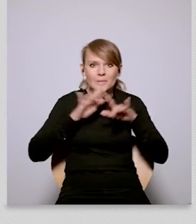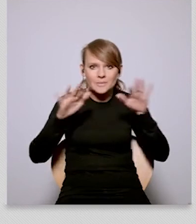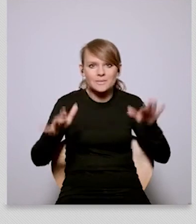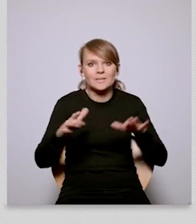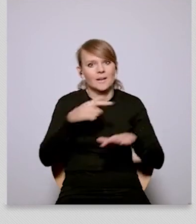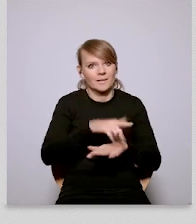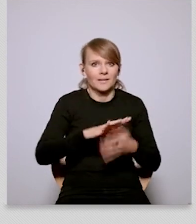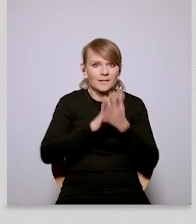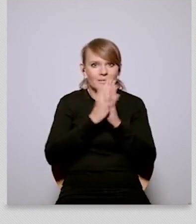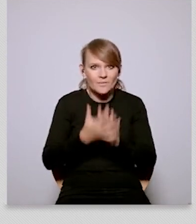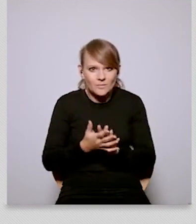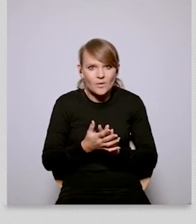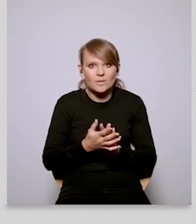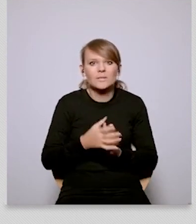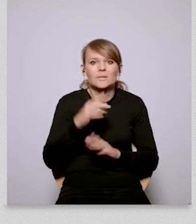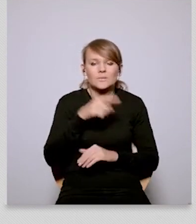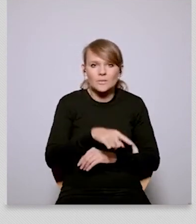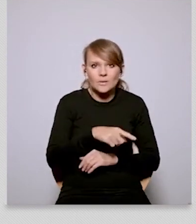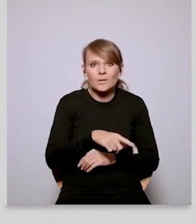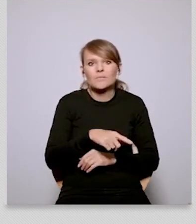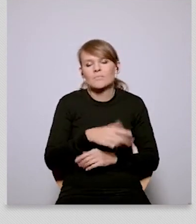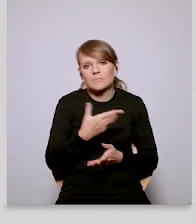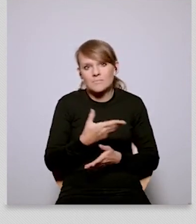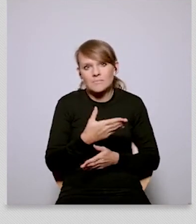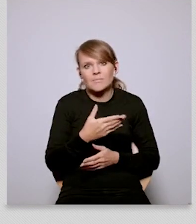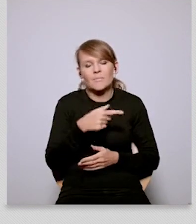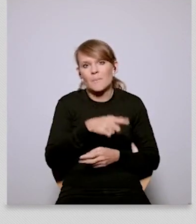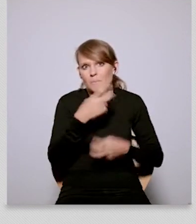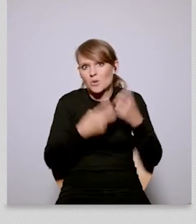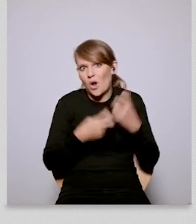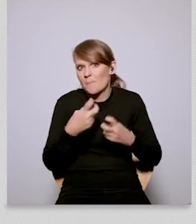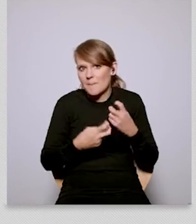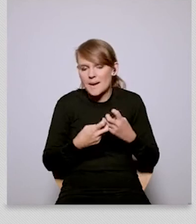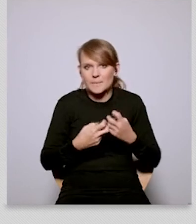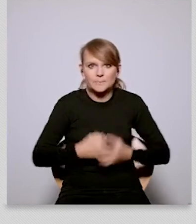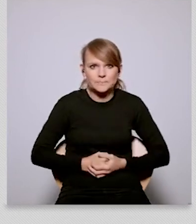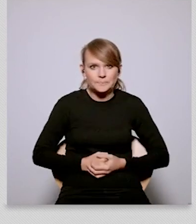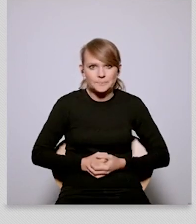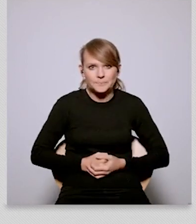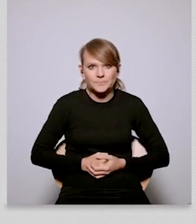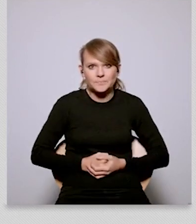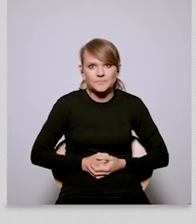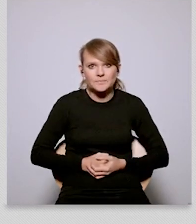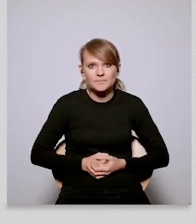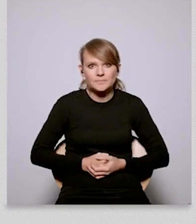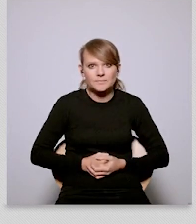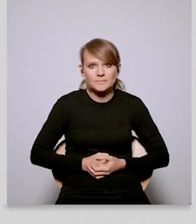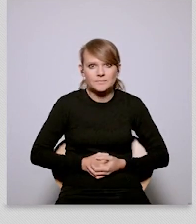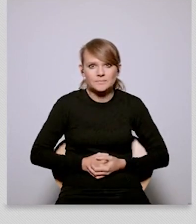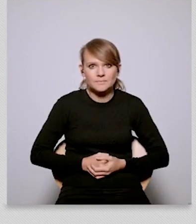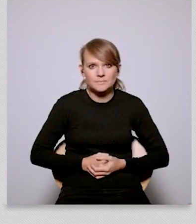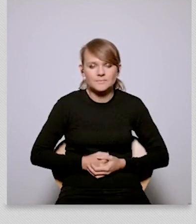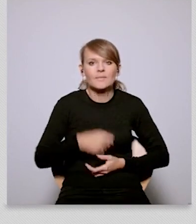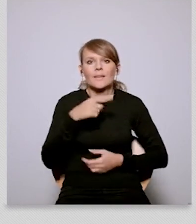o jego reformie jako jednym z tych bardzo kontrowersyjnych problemów to dla takiego pełnego obrazu tej